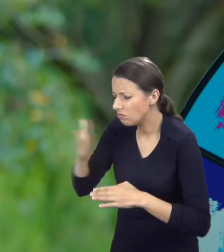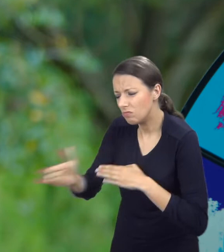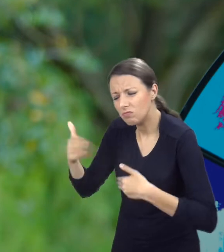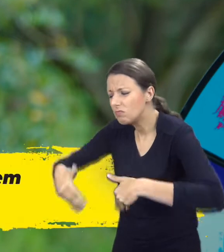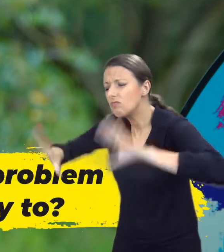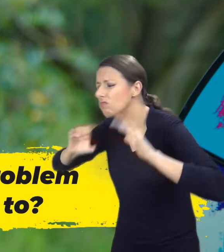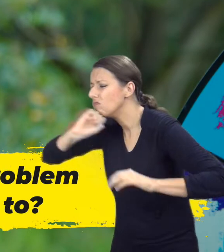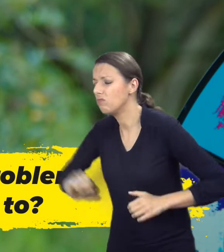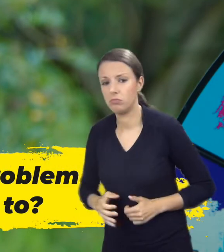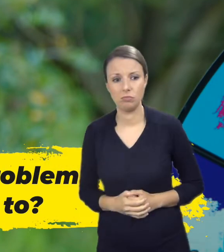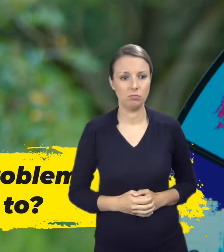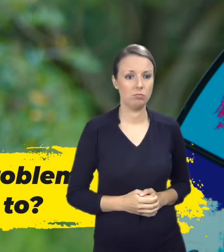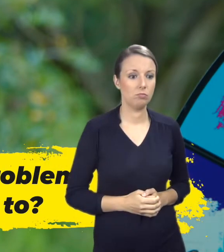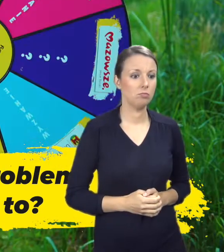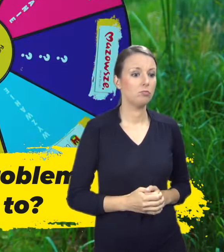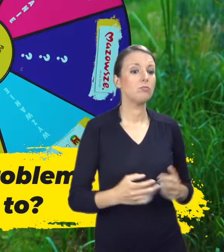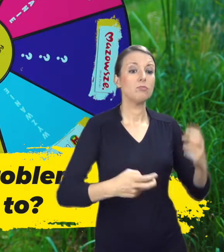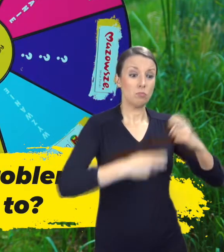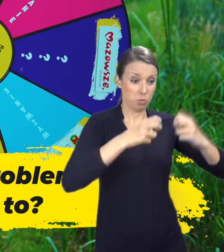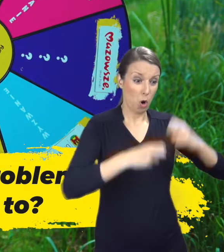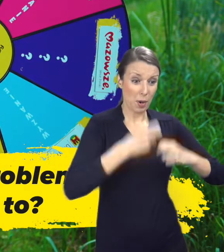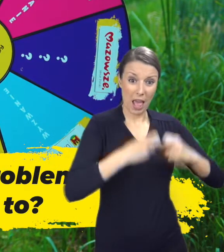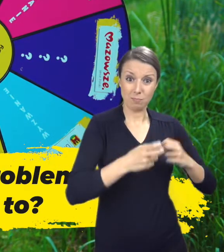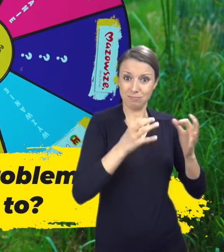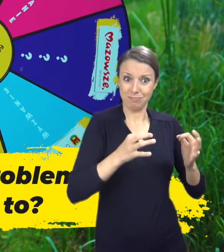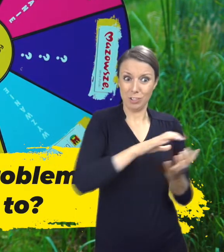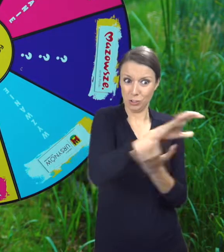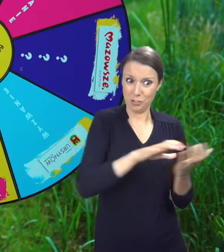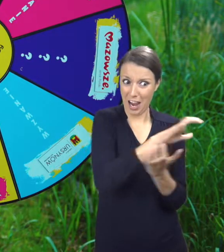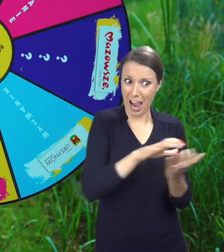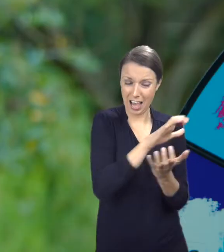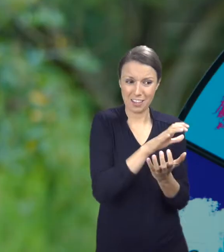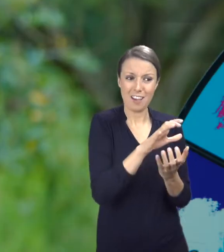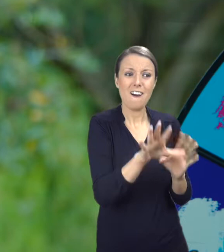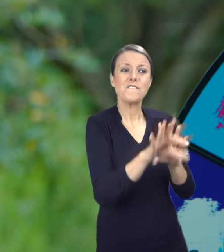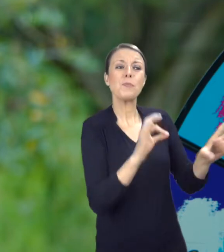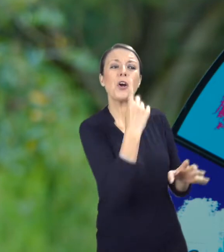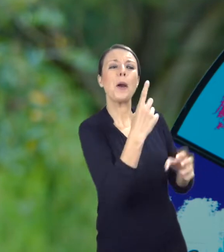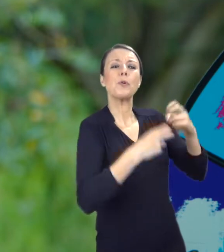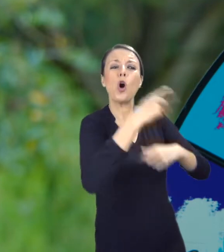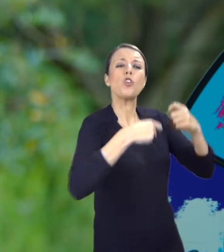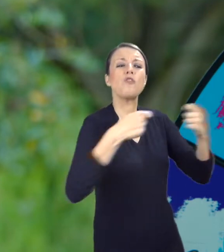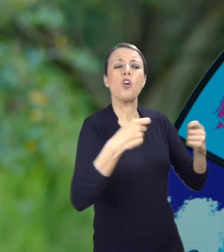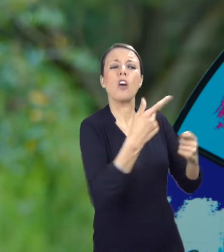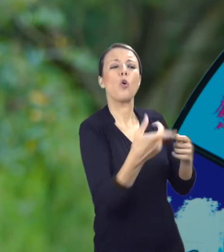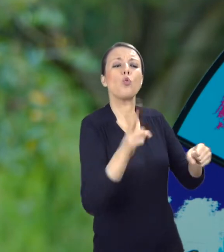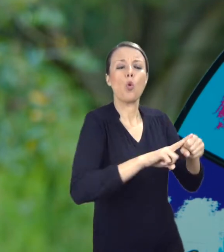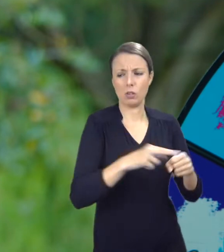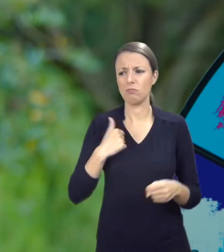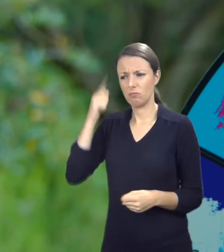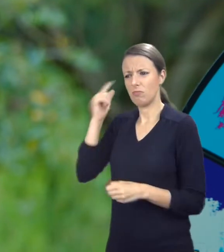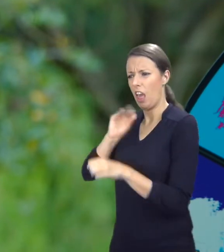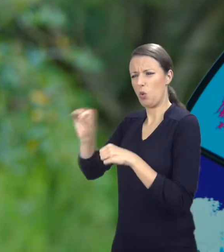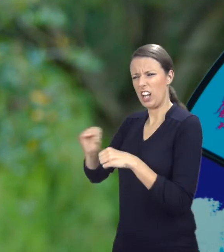poddawaj. Gdybyś mógł rozwiązać jeden problem współczesnego świata, byłoby to? Edukacja. Wydaje mi się, że edukacja stanowi